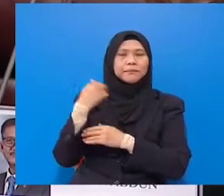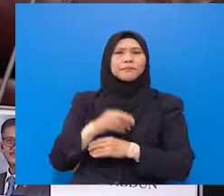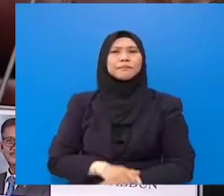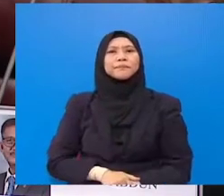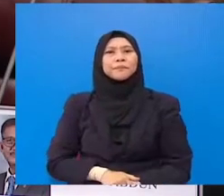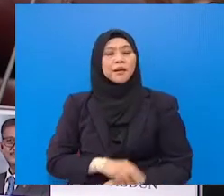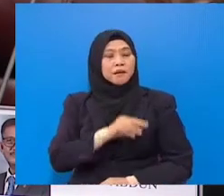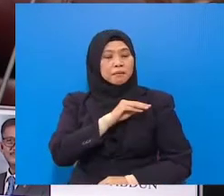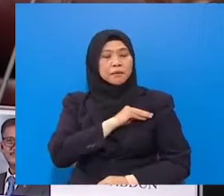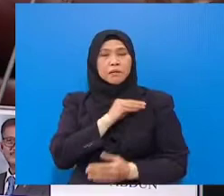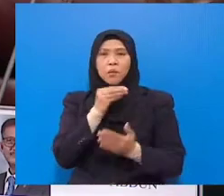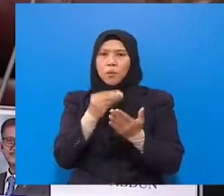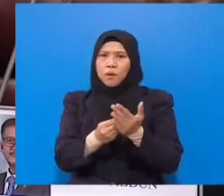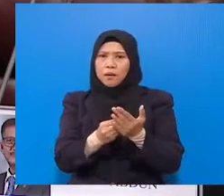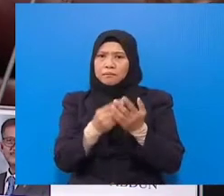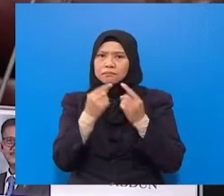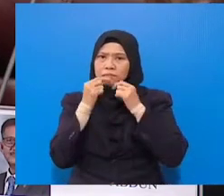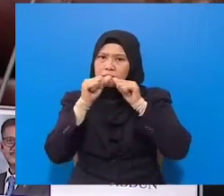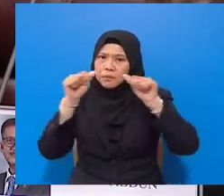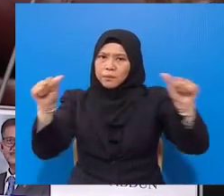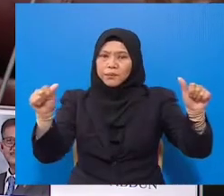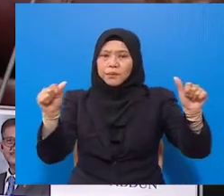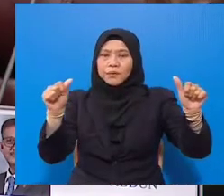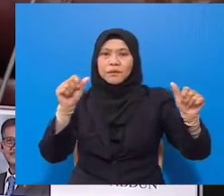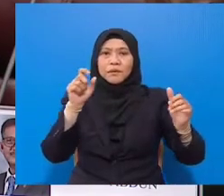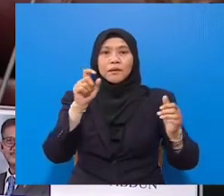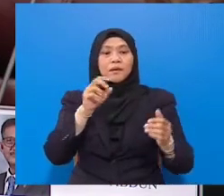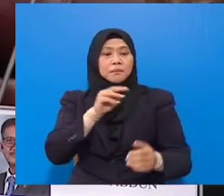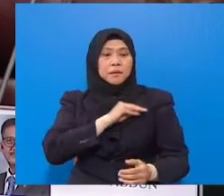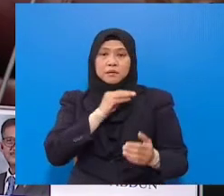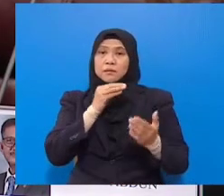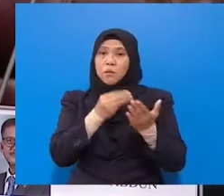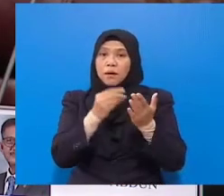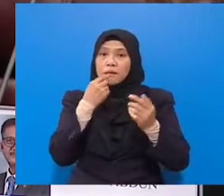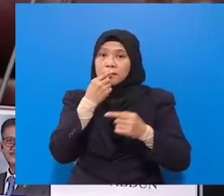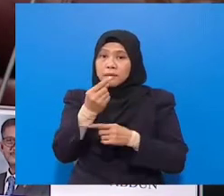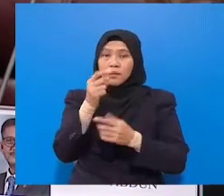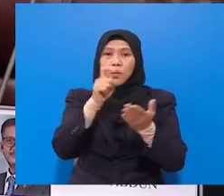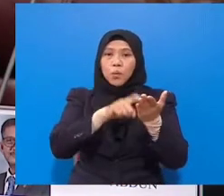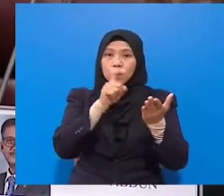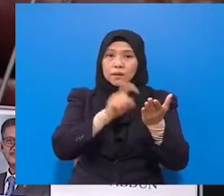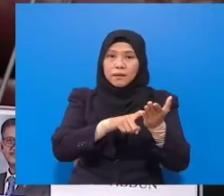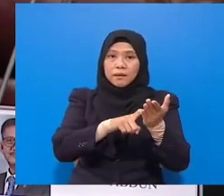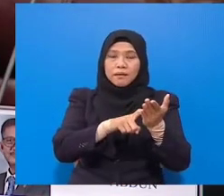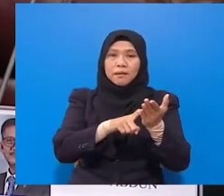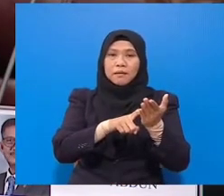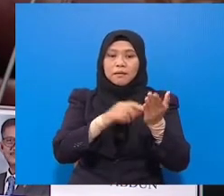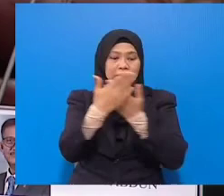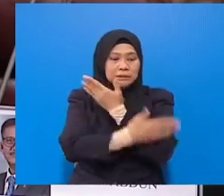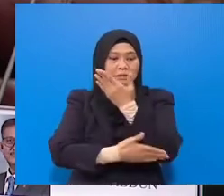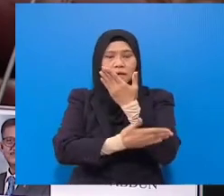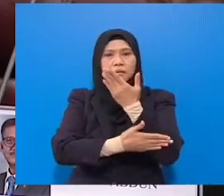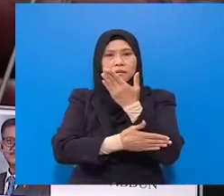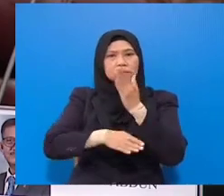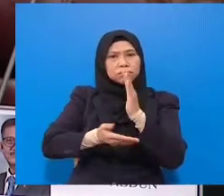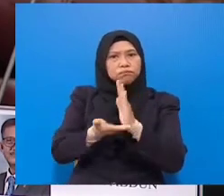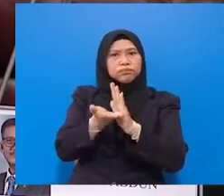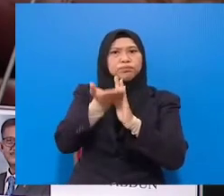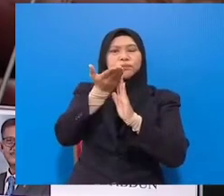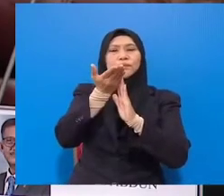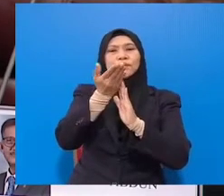menyatakan bahwa tahap hutang negara berkemungkinan mencocok hat berkanun Di mobil 500-an